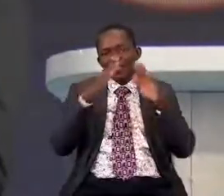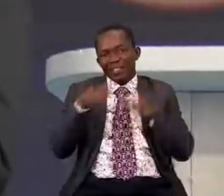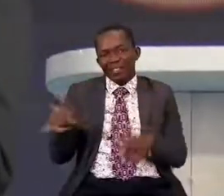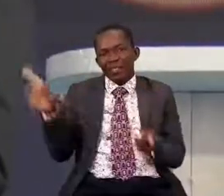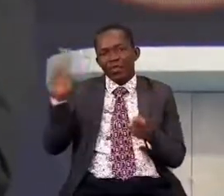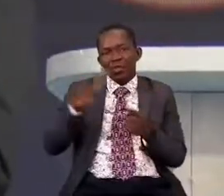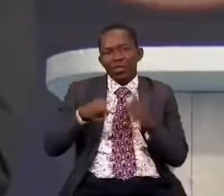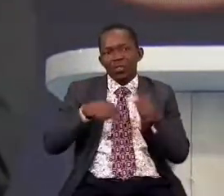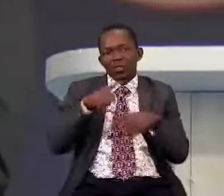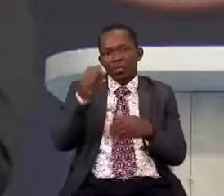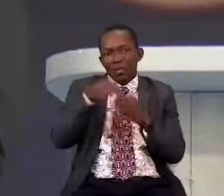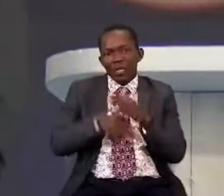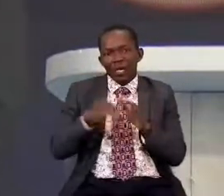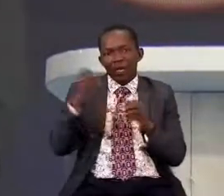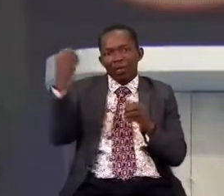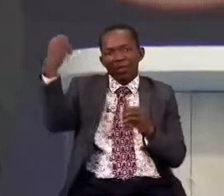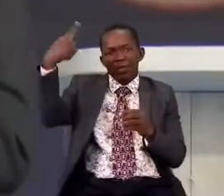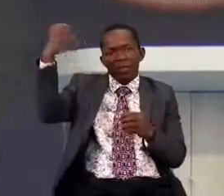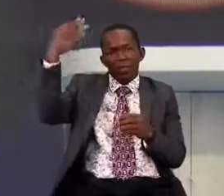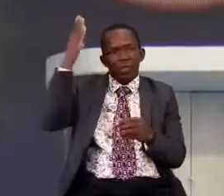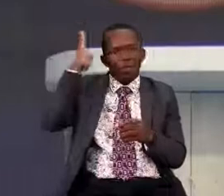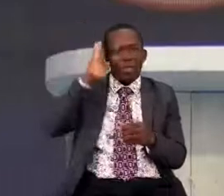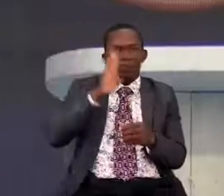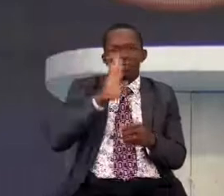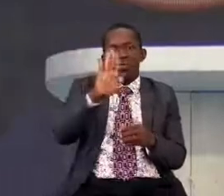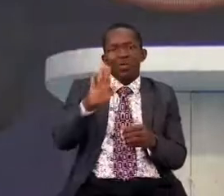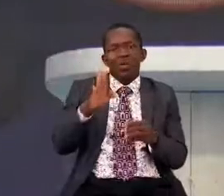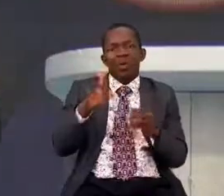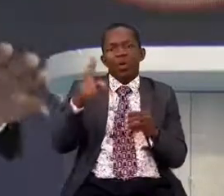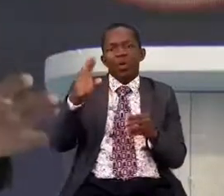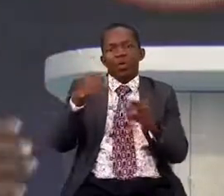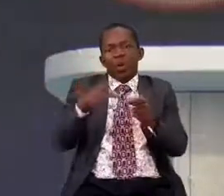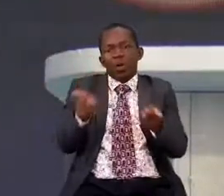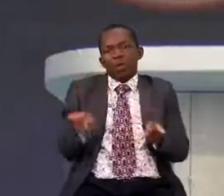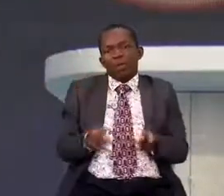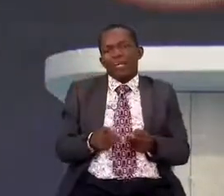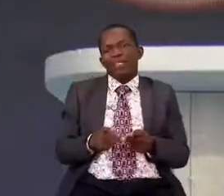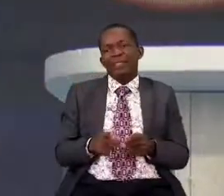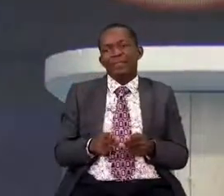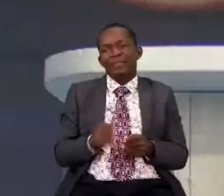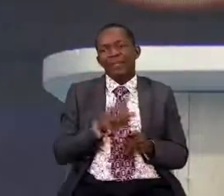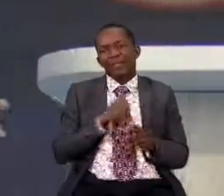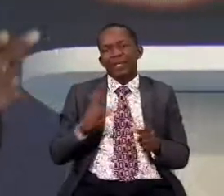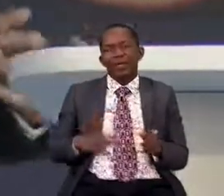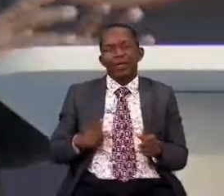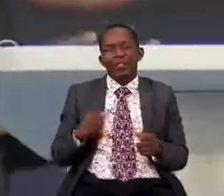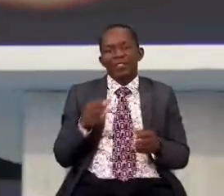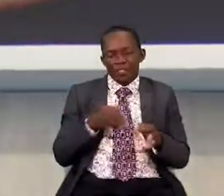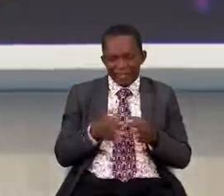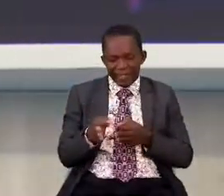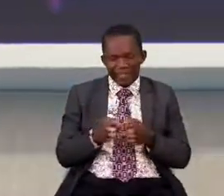Le Seigneur a délimité, a défini et a tracé et a dicté les